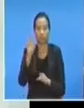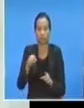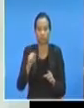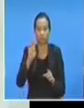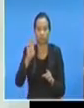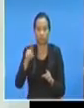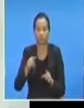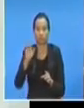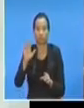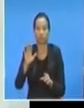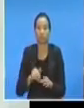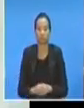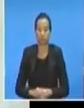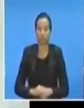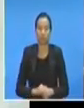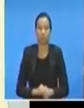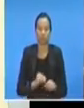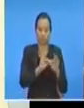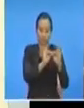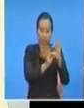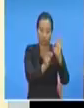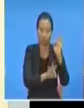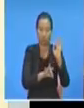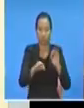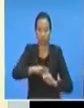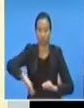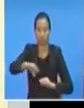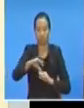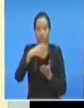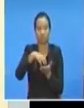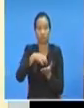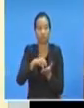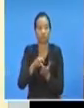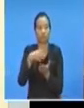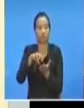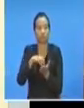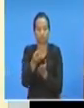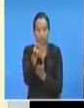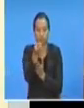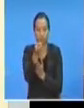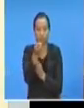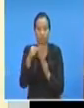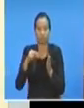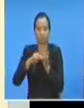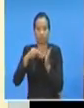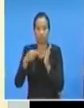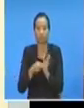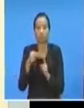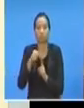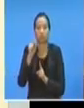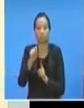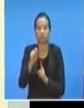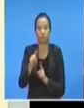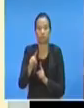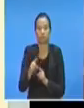5สาระทั้งหมดผมจะไม่พูดครับผมพูดนิดเดียวก็ในเรื่องของนิยามคำว่าฉุกเฉิน